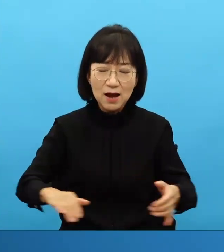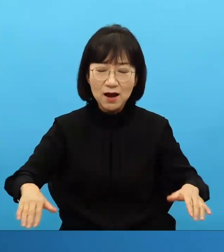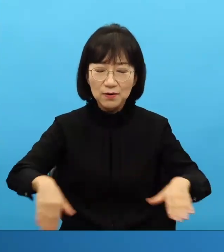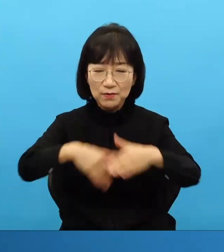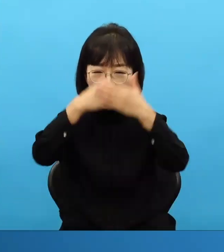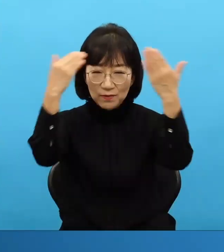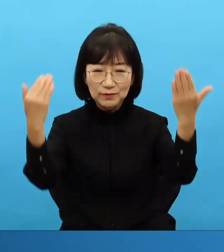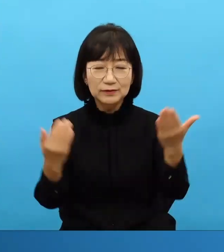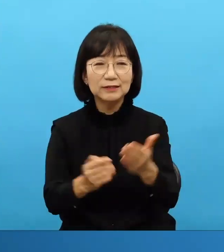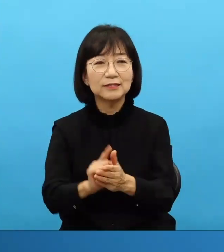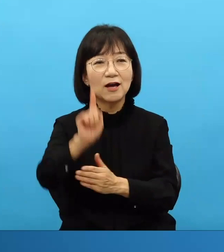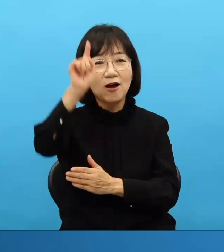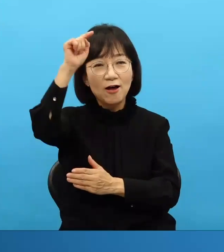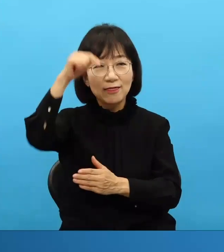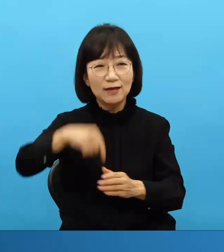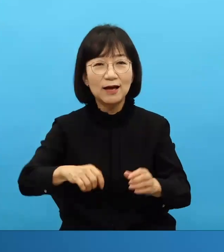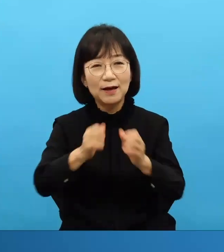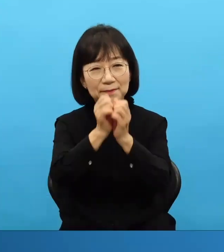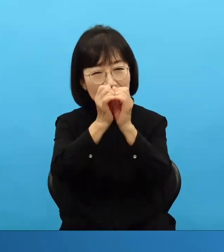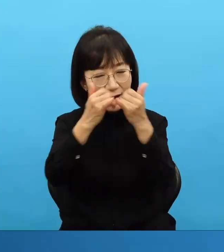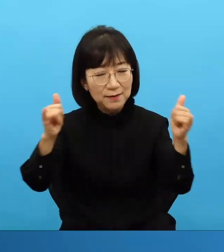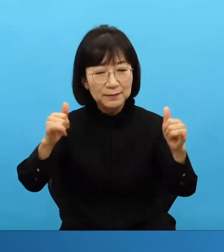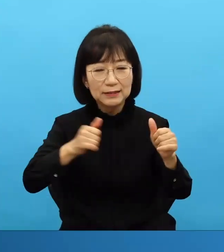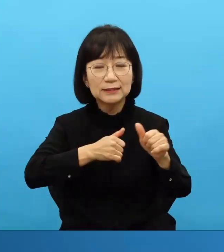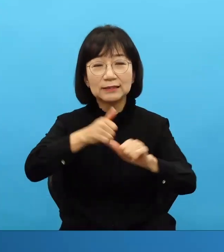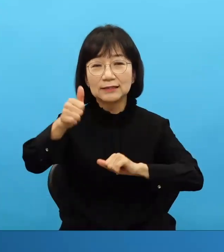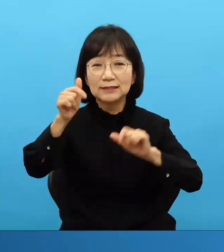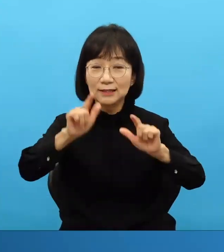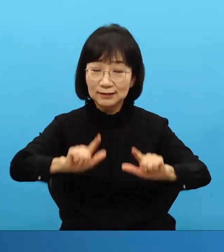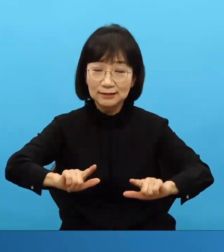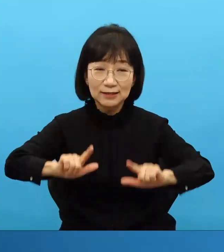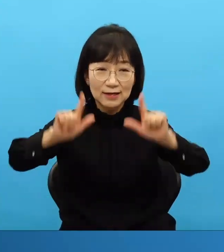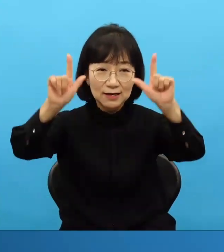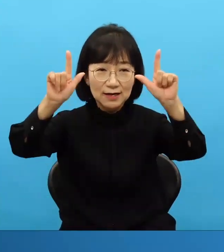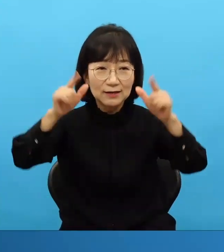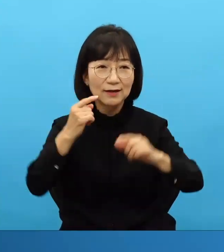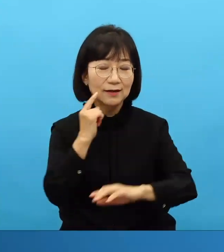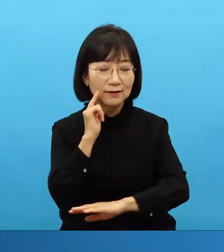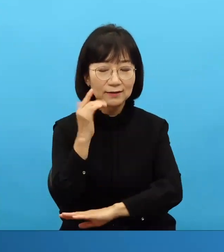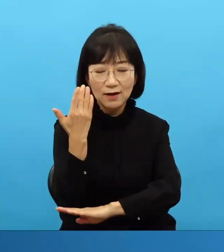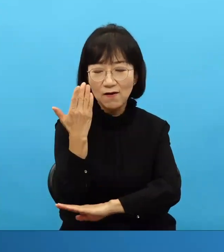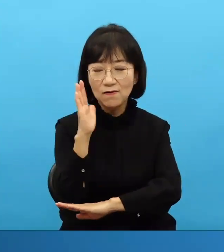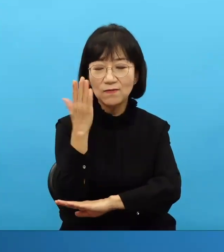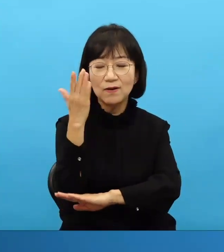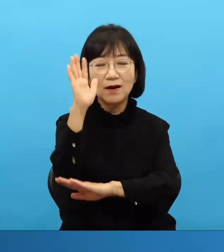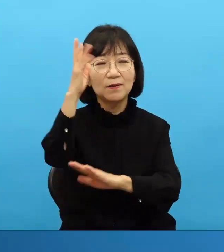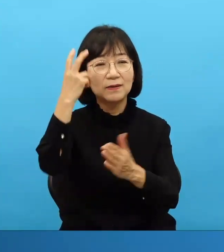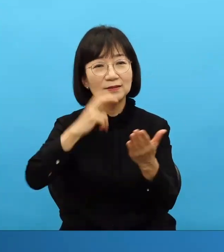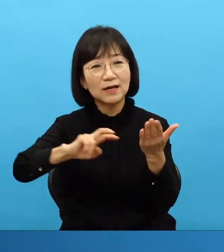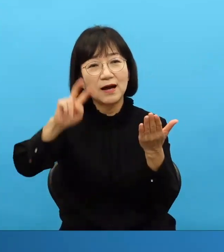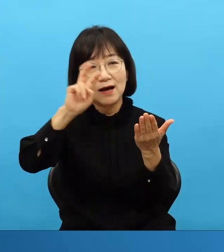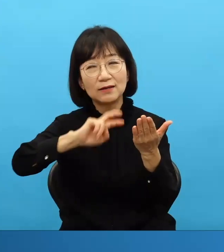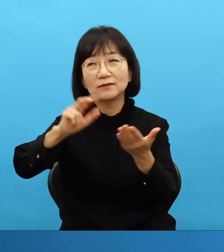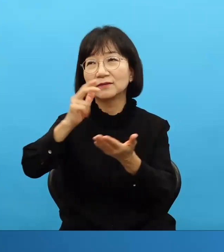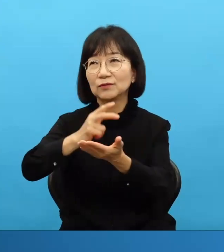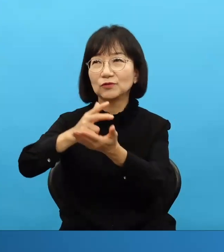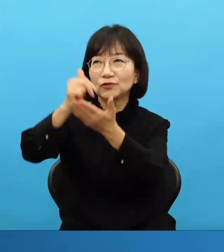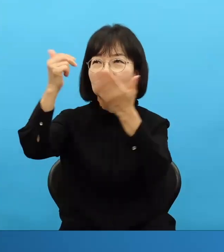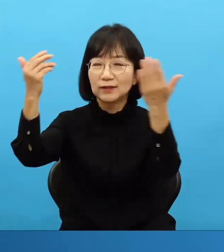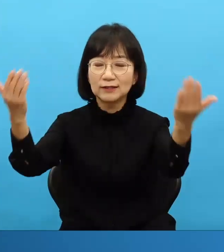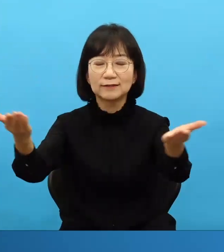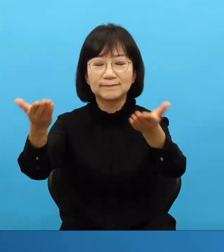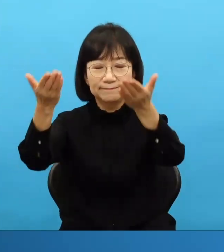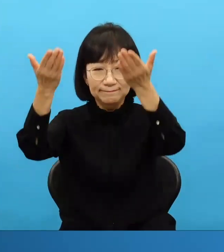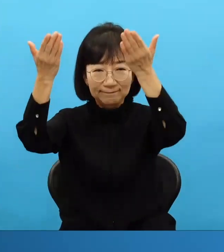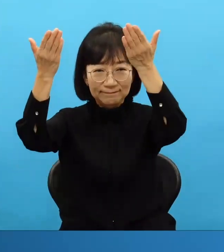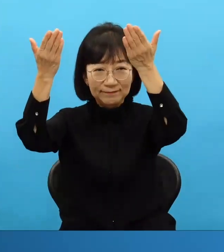지키리라 온 천하 만민 승리의 그날에 영광과 찬송